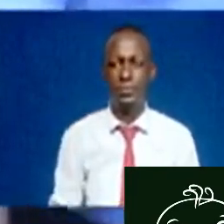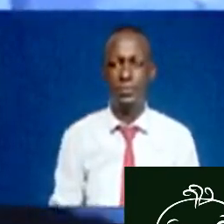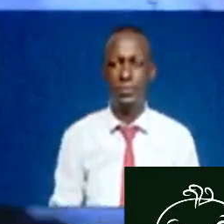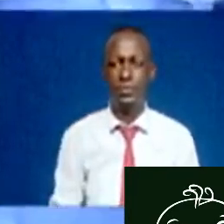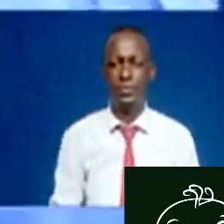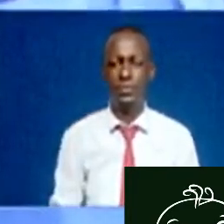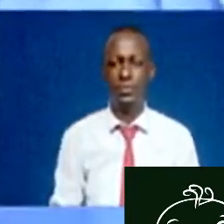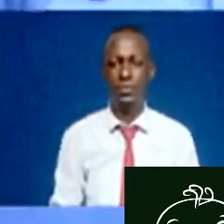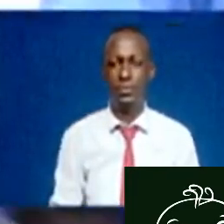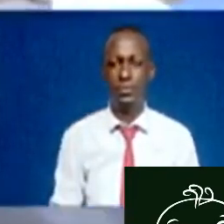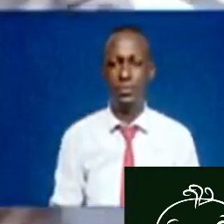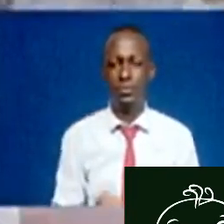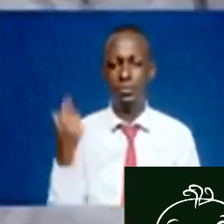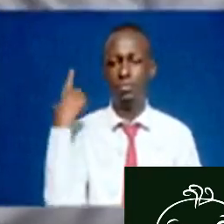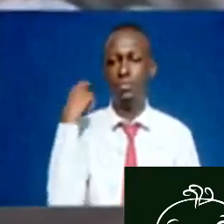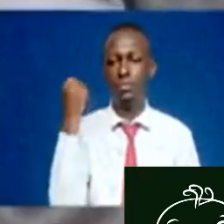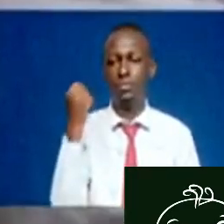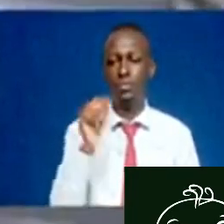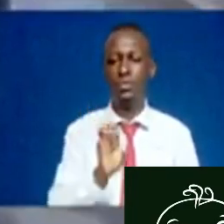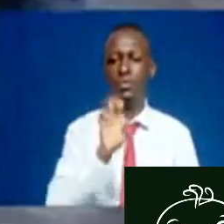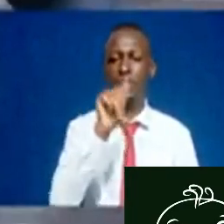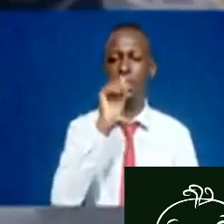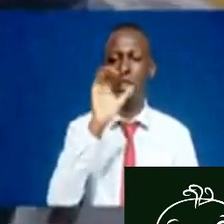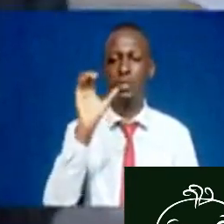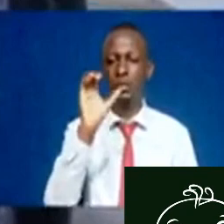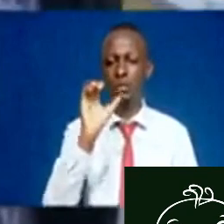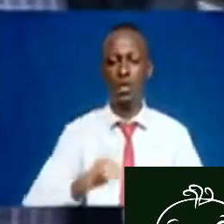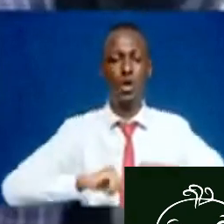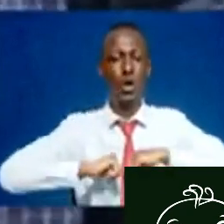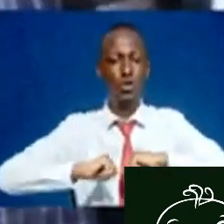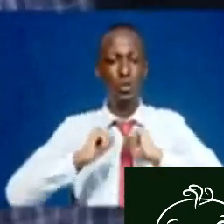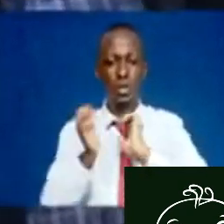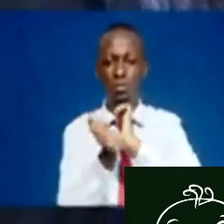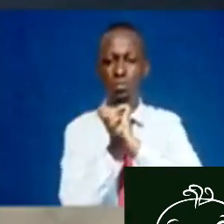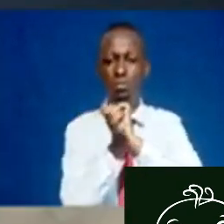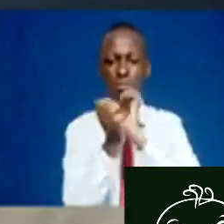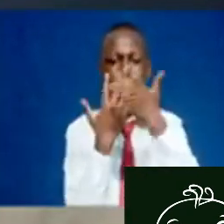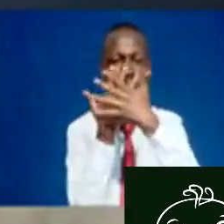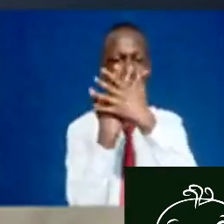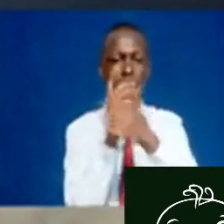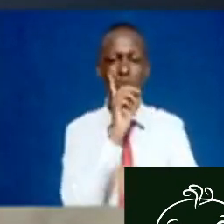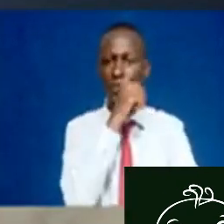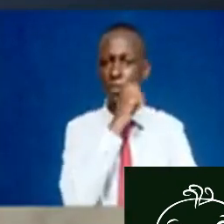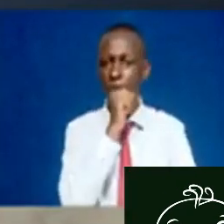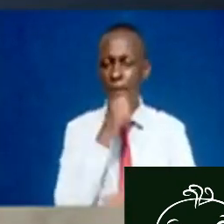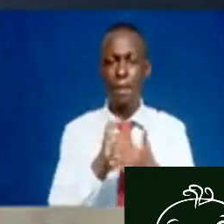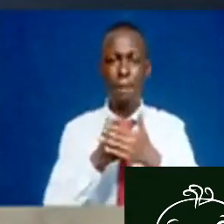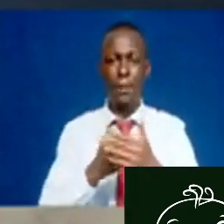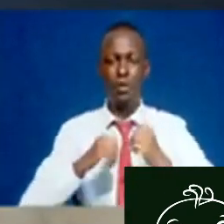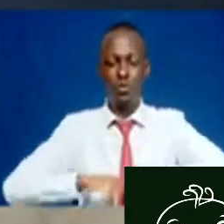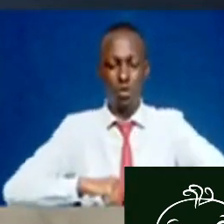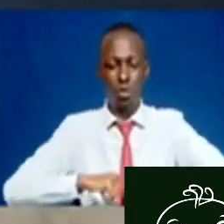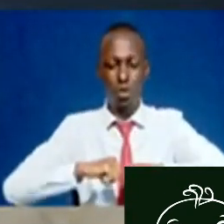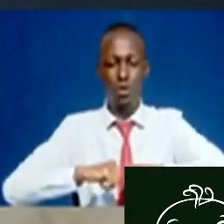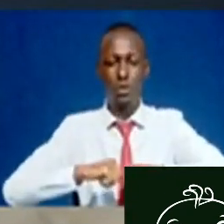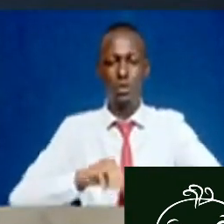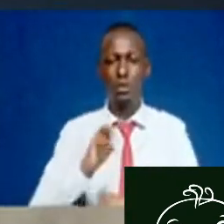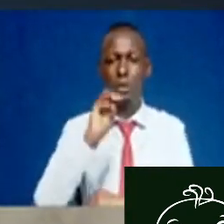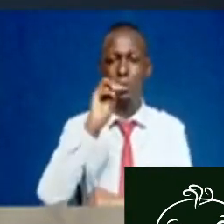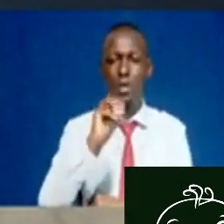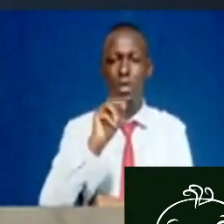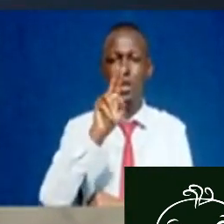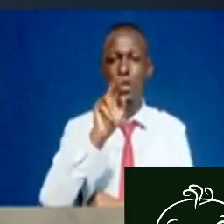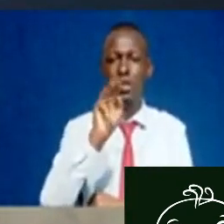Siku moja baada ya kukamatwa na maafisa wa EACC na kuzuiliwa seli, aliyekuwa mkurugenzi mkuu wa makavazi